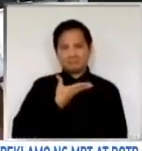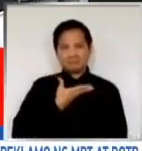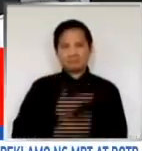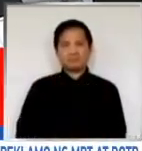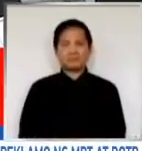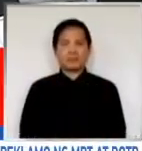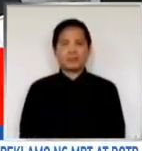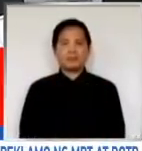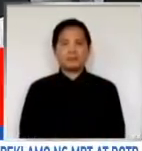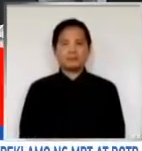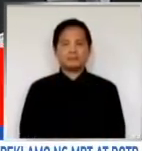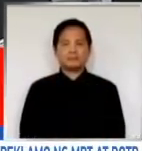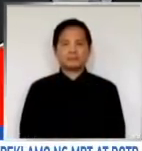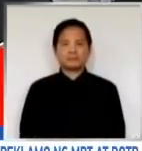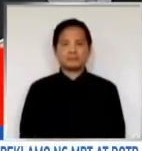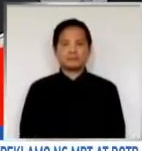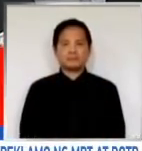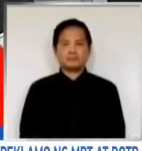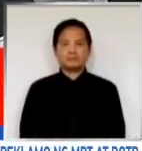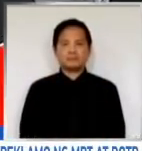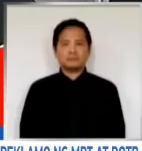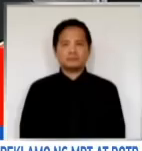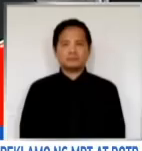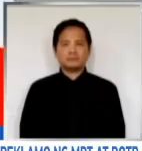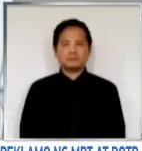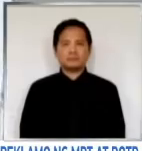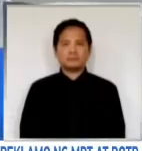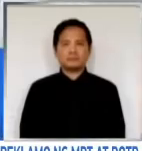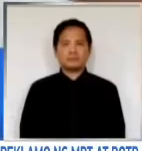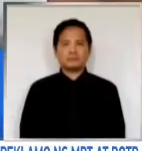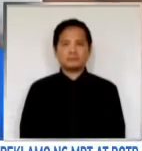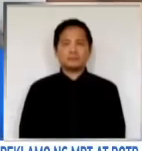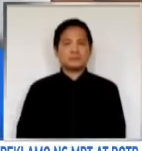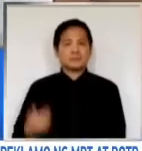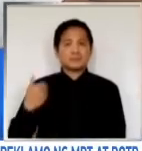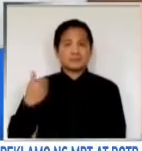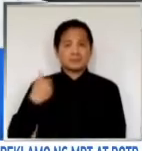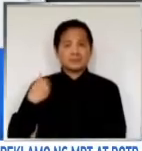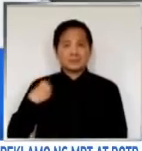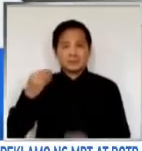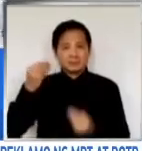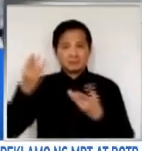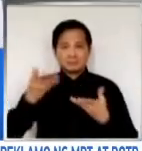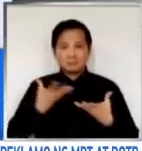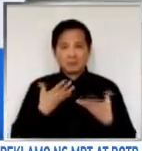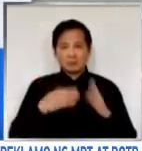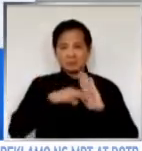Tatakbo po kami minsan eh, hindi pa kami po, no? Dahil po sa pandemya.